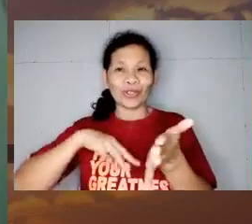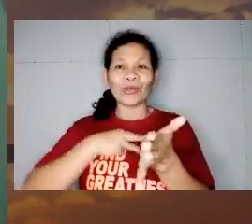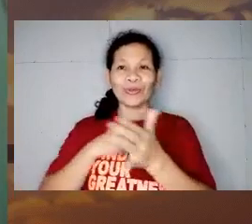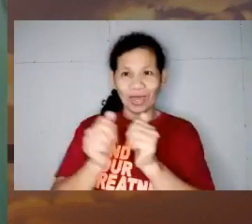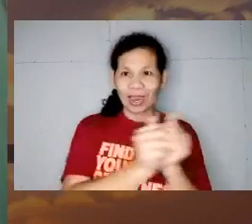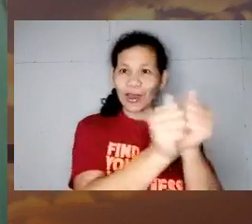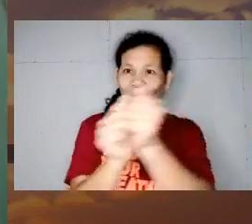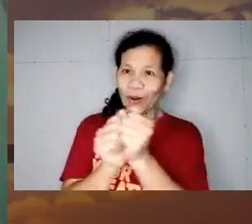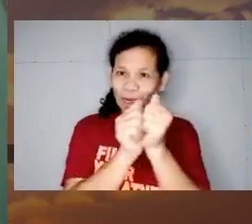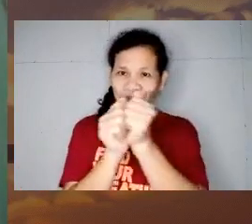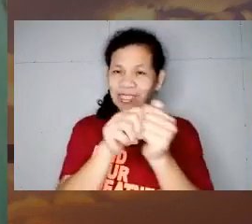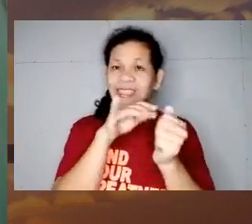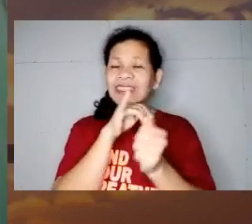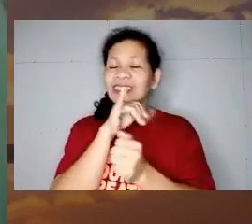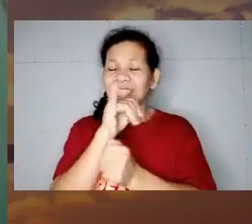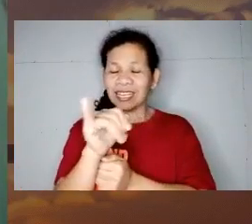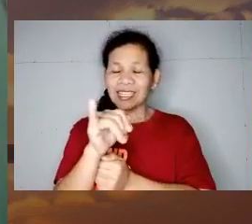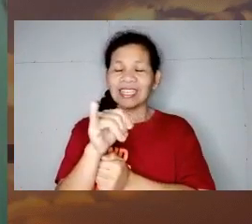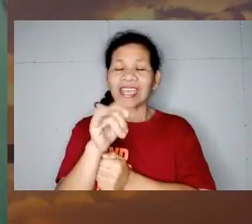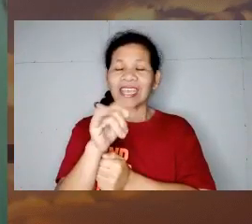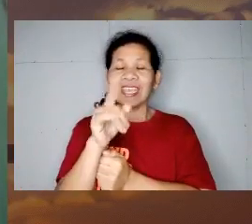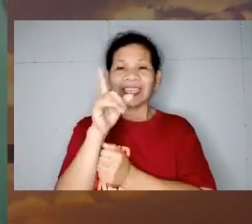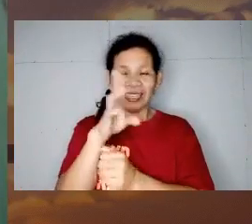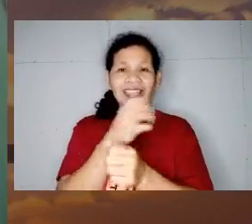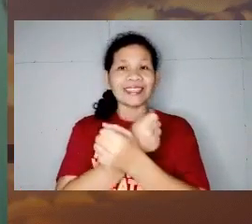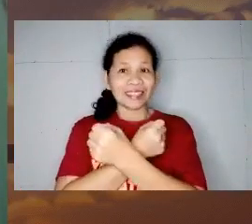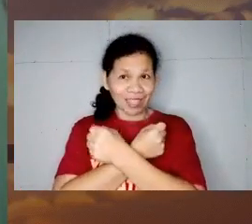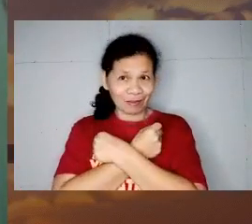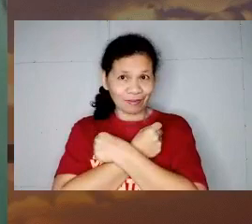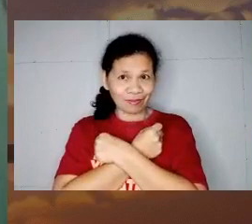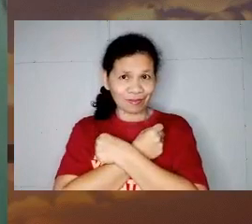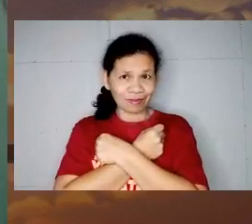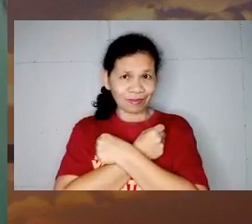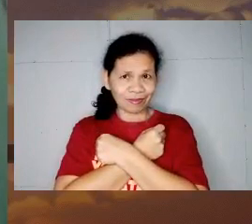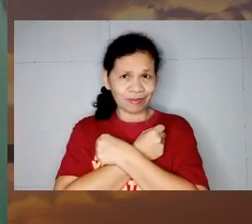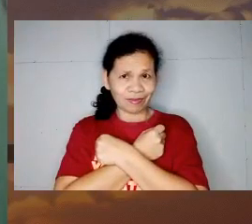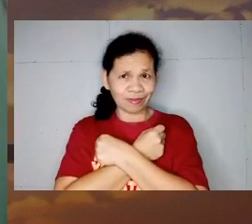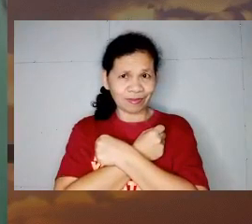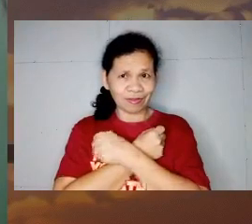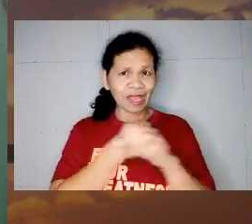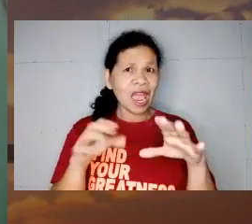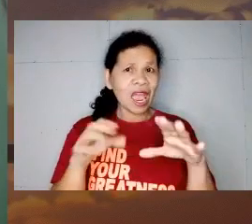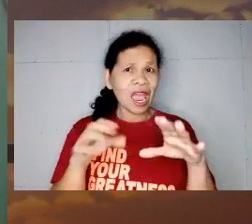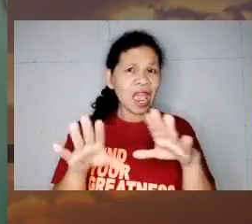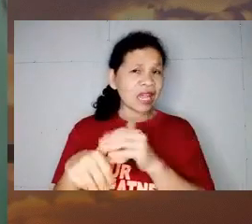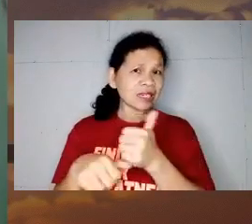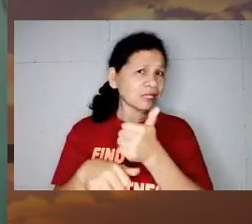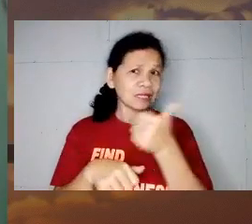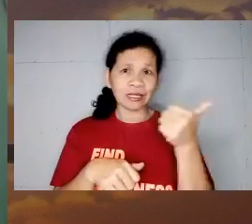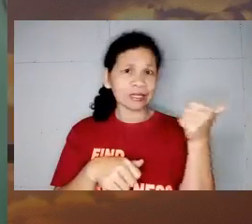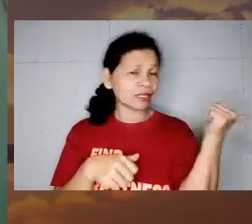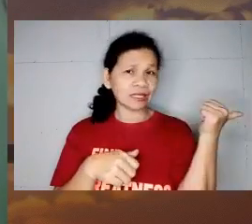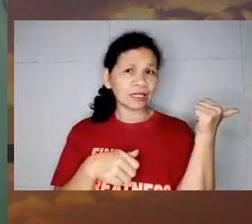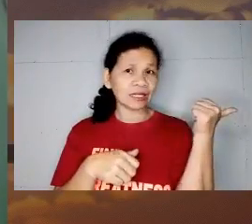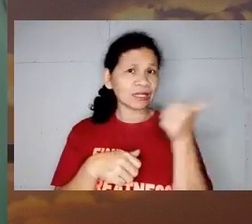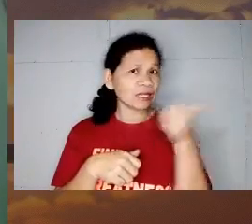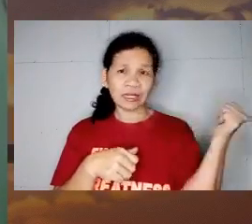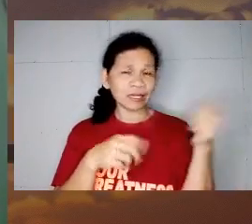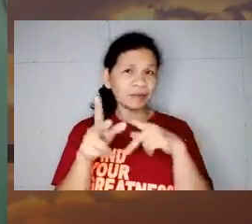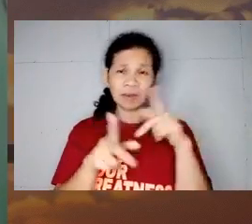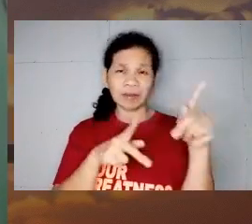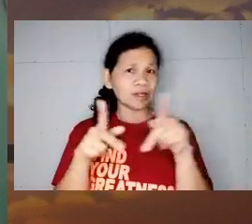Diyos. Ngunit, paano ito? Paano yung mga ibang tao na hindi man sila, palagay